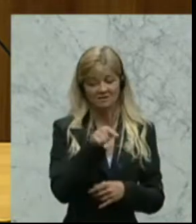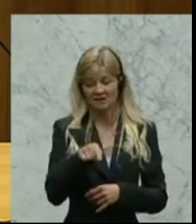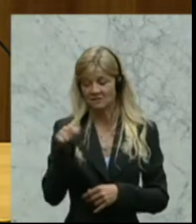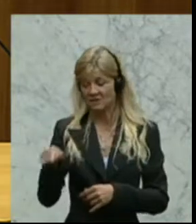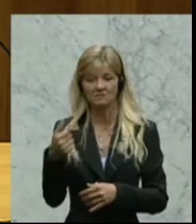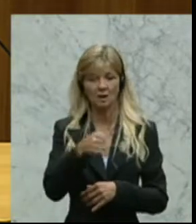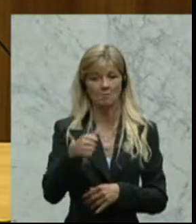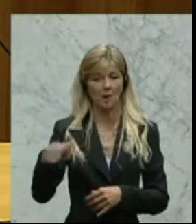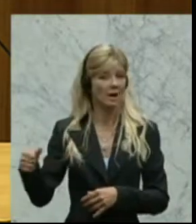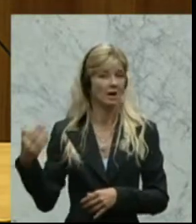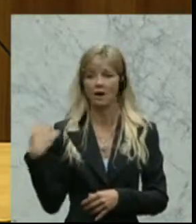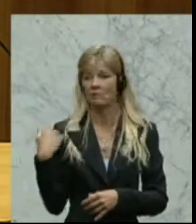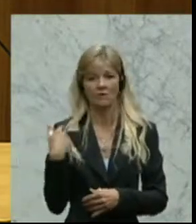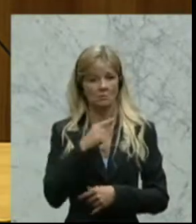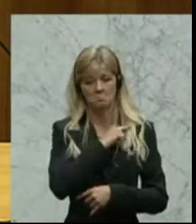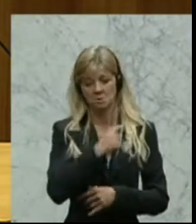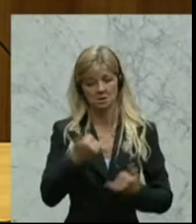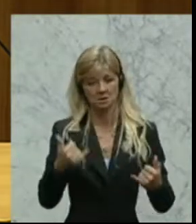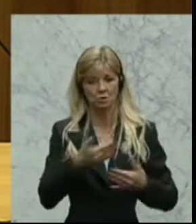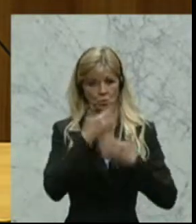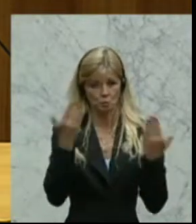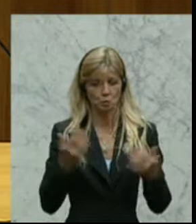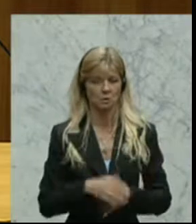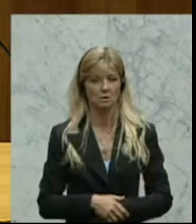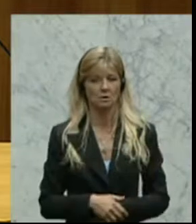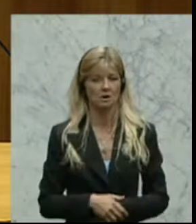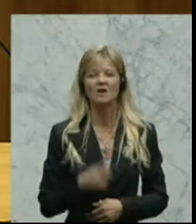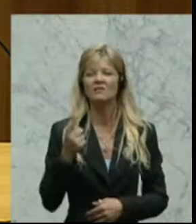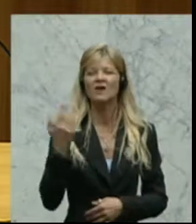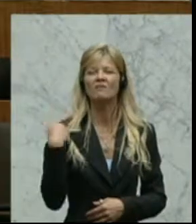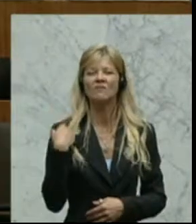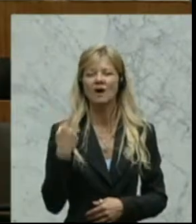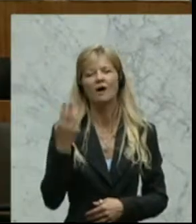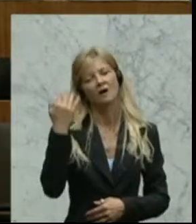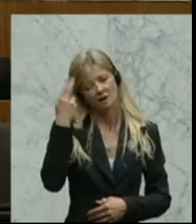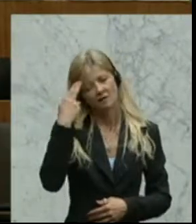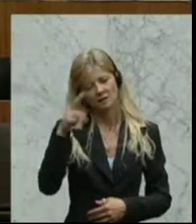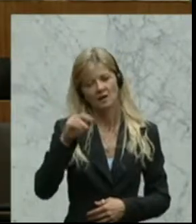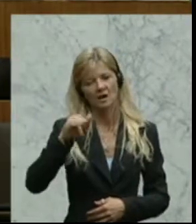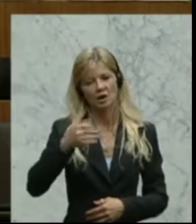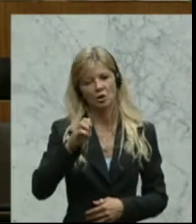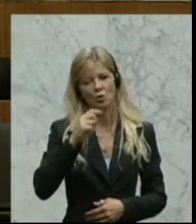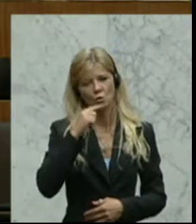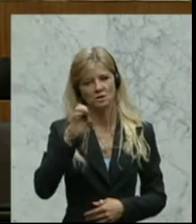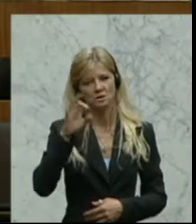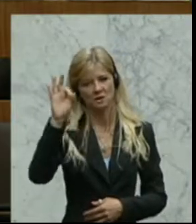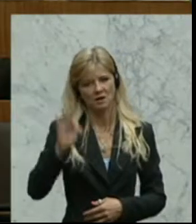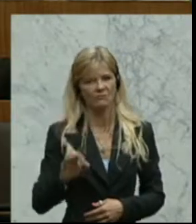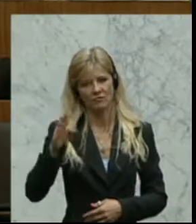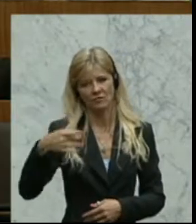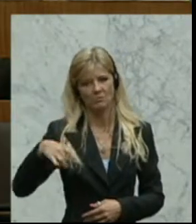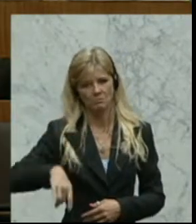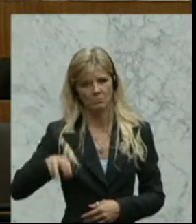gibt in Österreich, es war übrigens Josef Bröll, ja, das muss ich noch ergänzen. Ja. Was es aber gibt, ist die